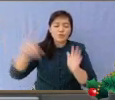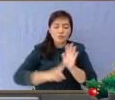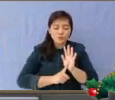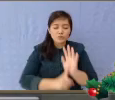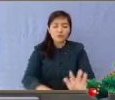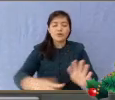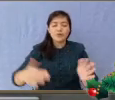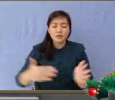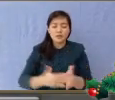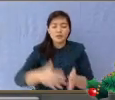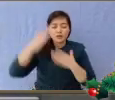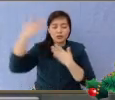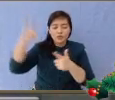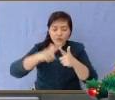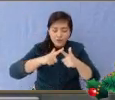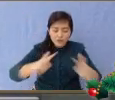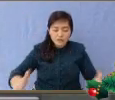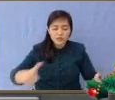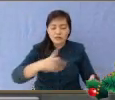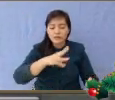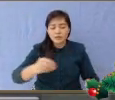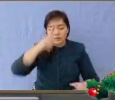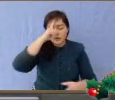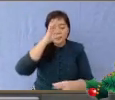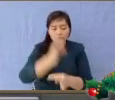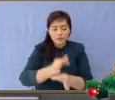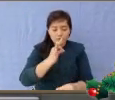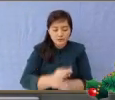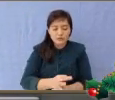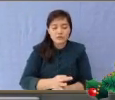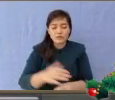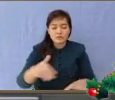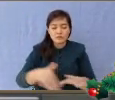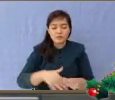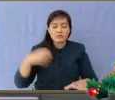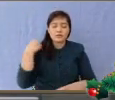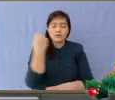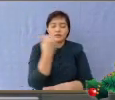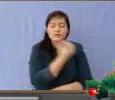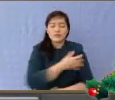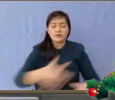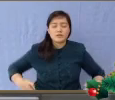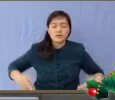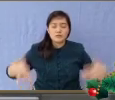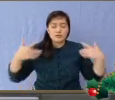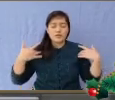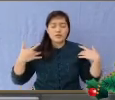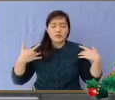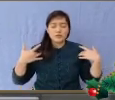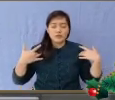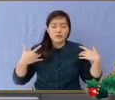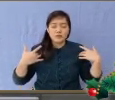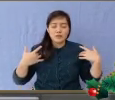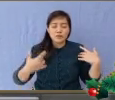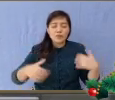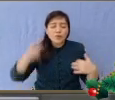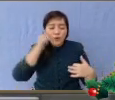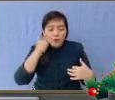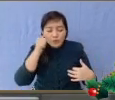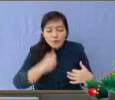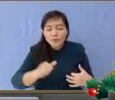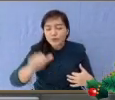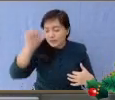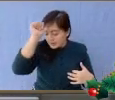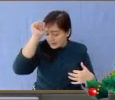tanging hiling po lang namin, Panginoon, ay patuloy niyo pong ipaalala po sa amin, Panginoon, na mensaheng ito nang sa ganun ay patuloy po naming